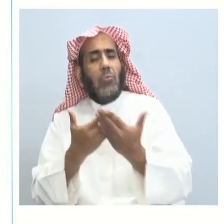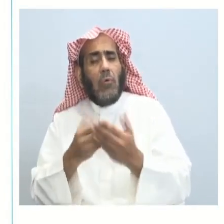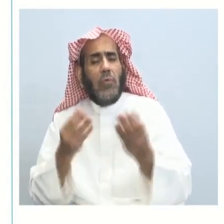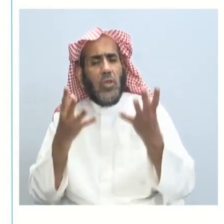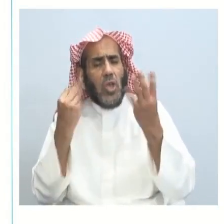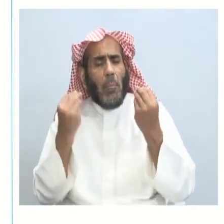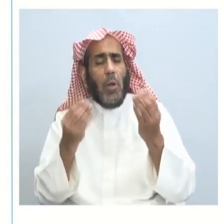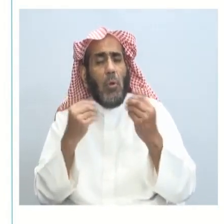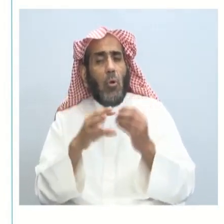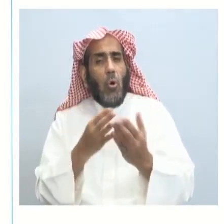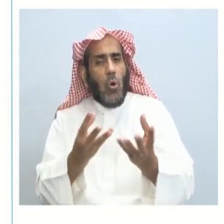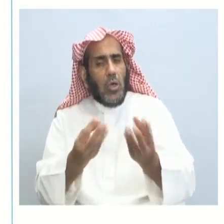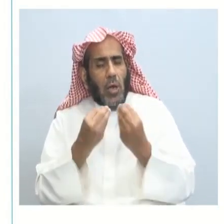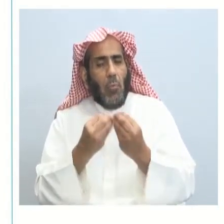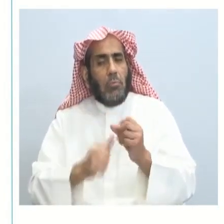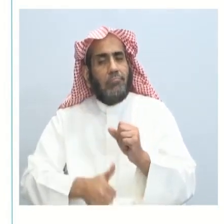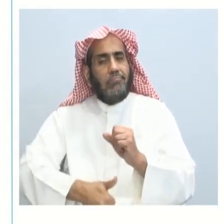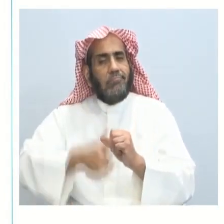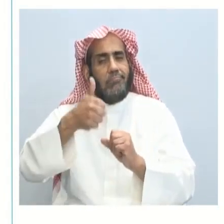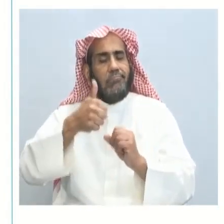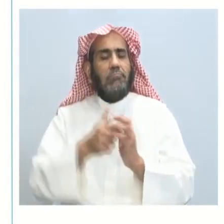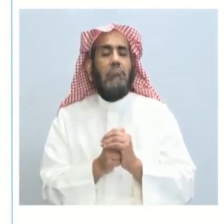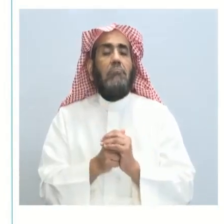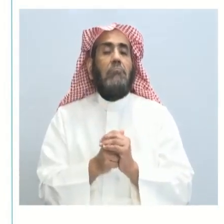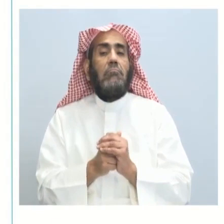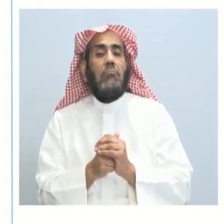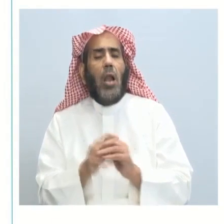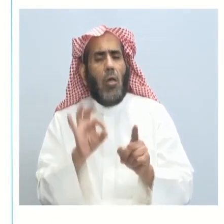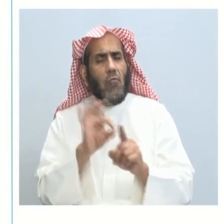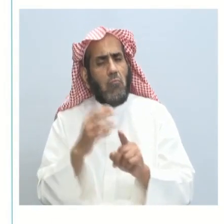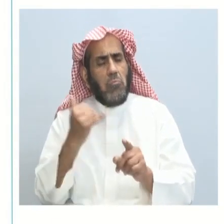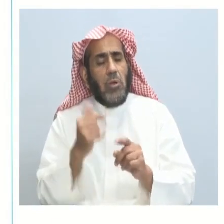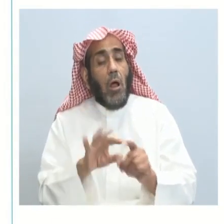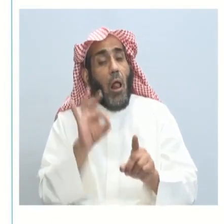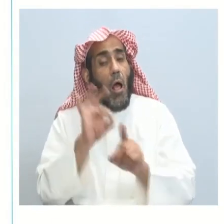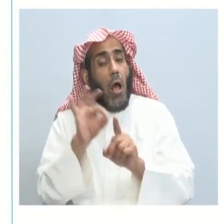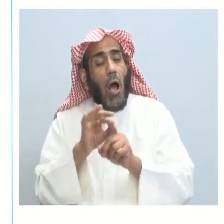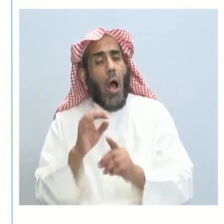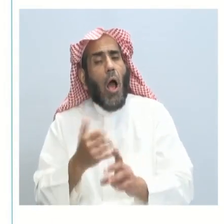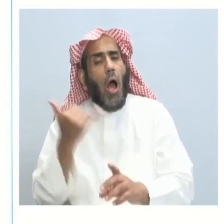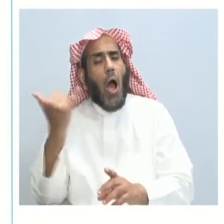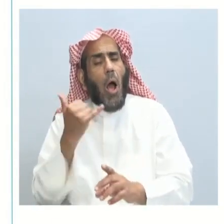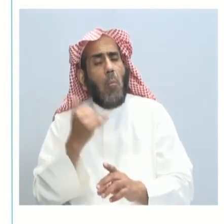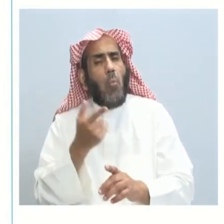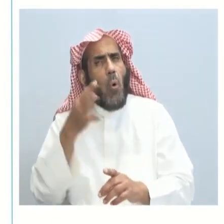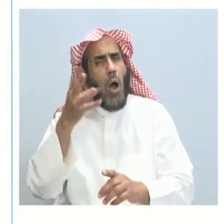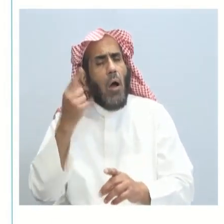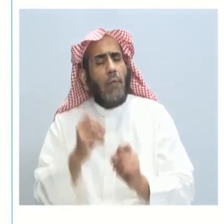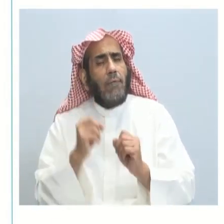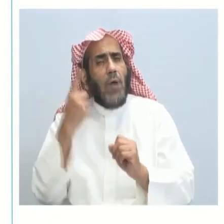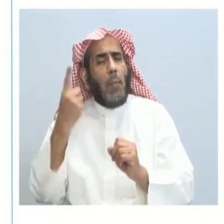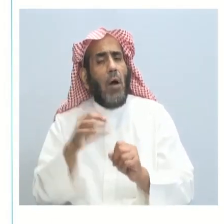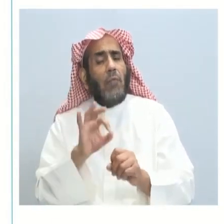المعلومات وجلبها بالشكل الصحيح ذكرنا ان الاهداف اهم نقطه يلزم فهمها في غرض